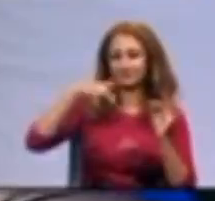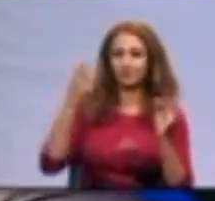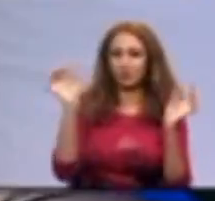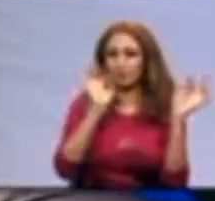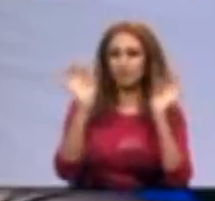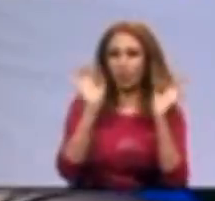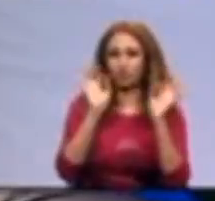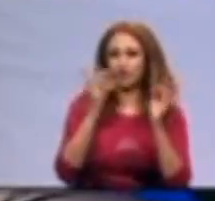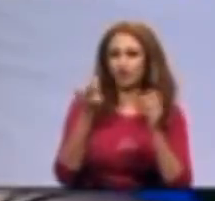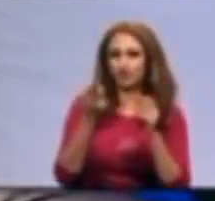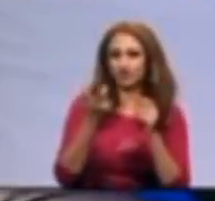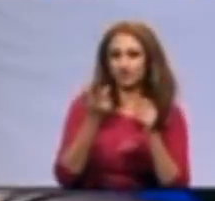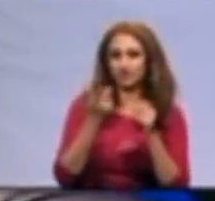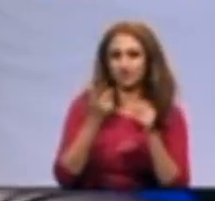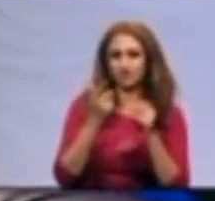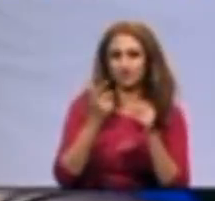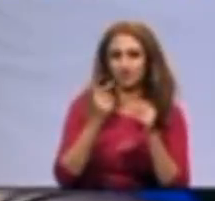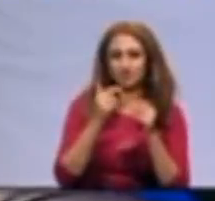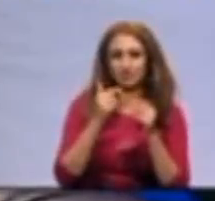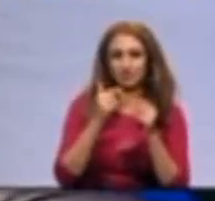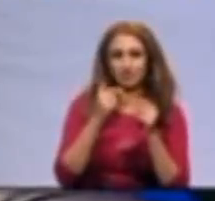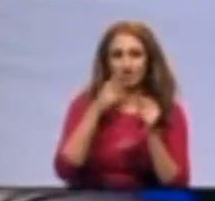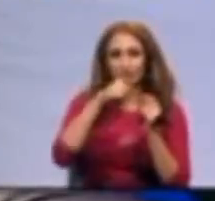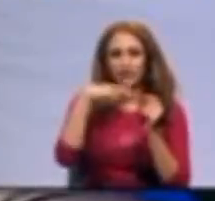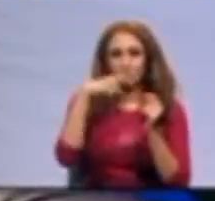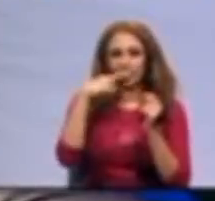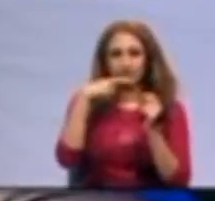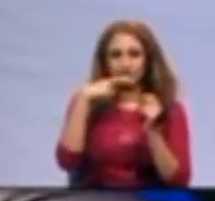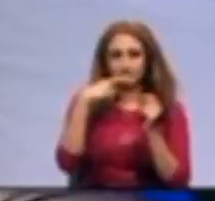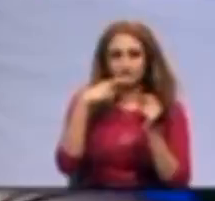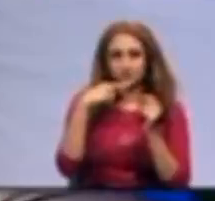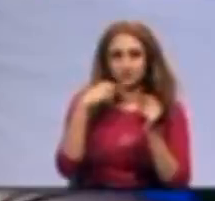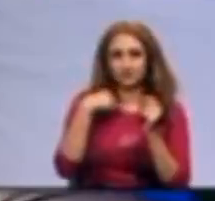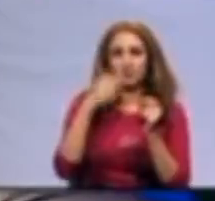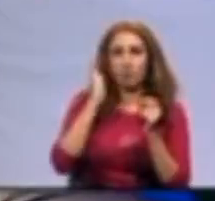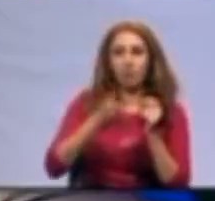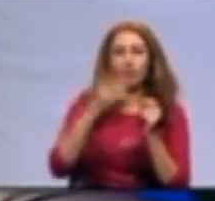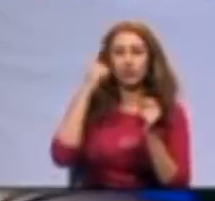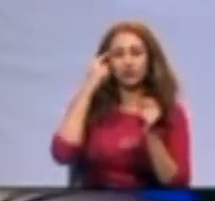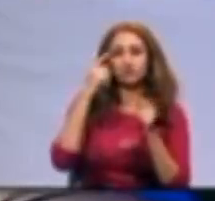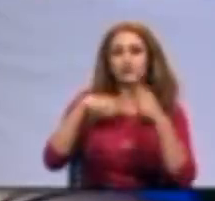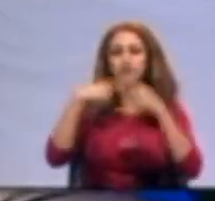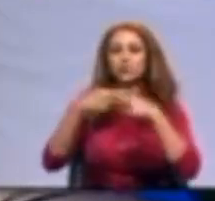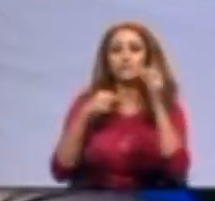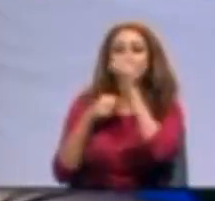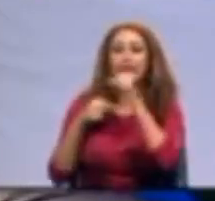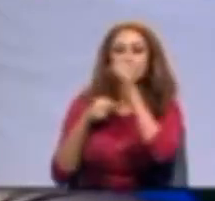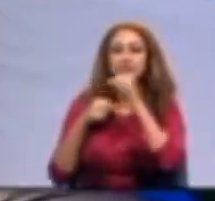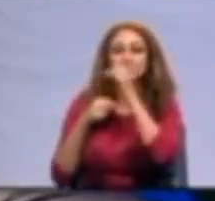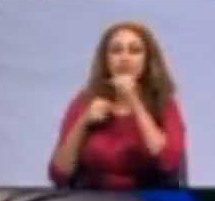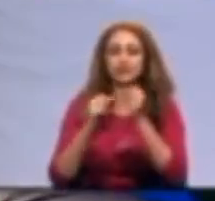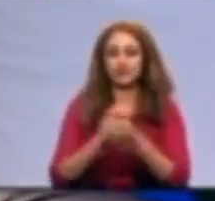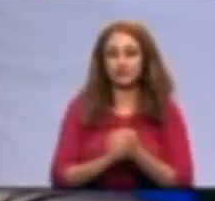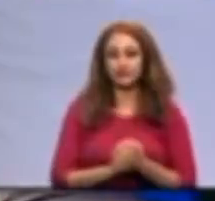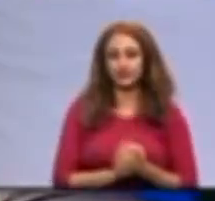وحسيت انه بوقتها اول ما فكرت انه هيدي الوسيله اللي بقدر اطلع بوكيت ماني.